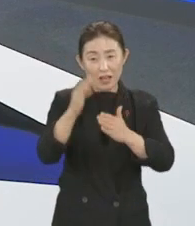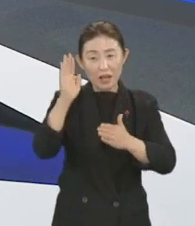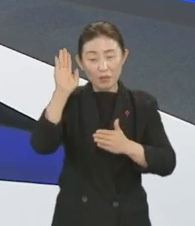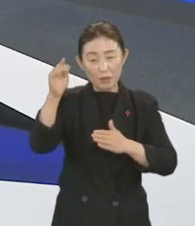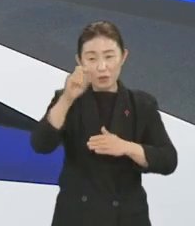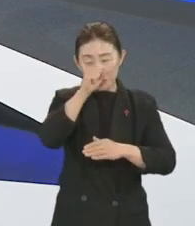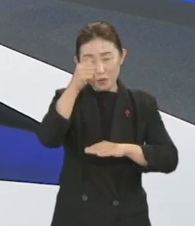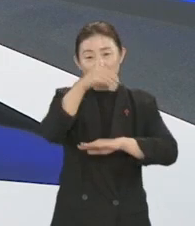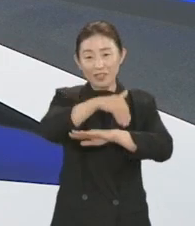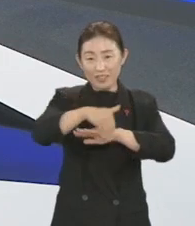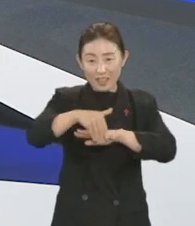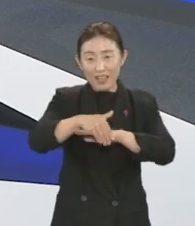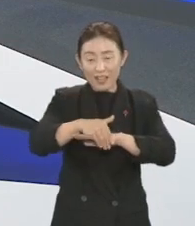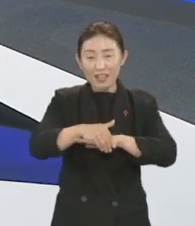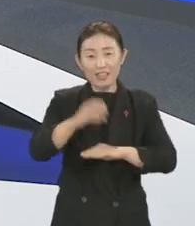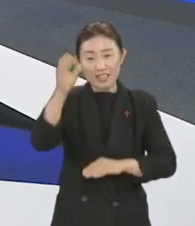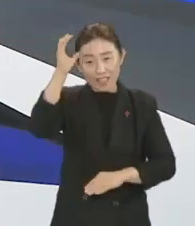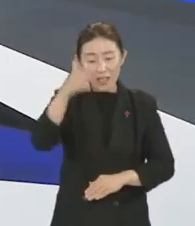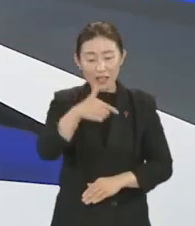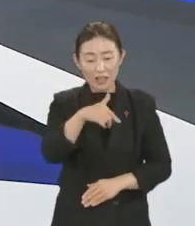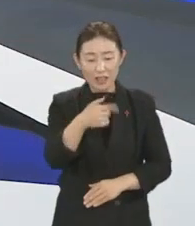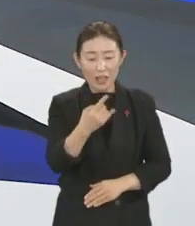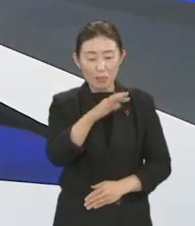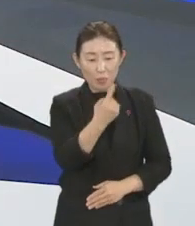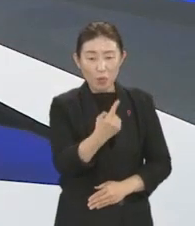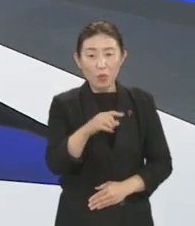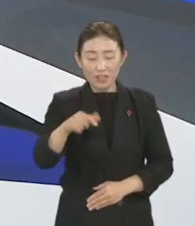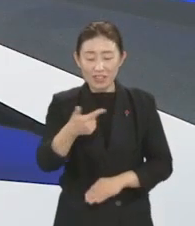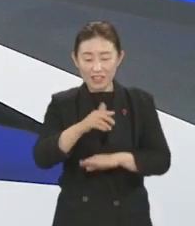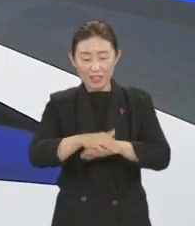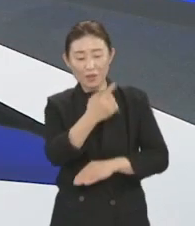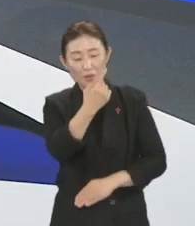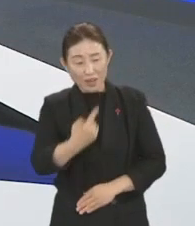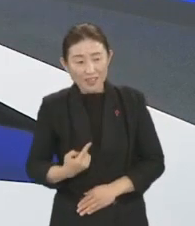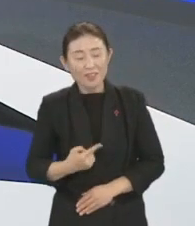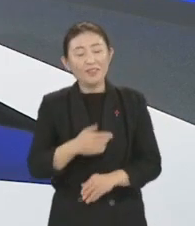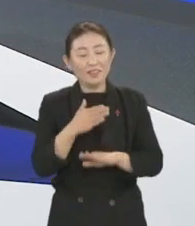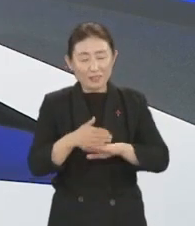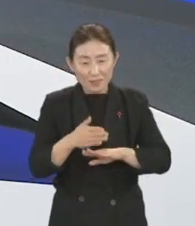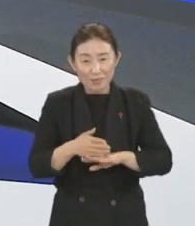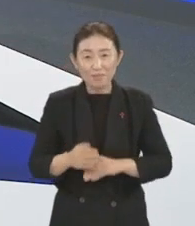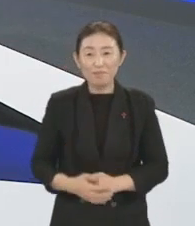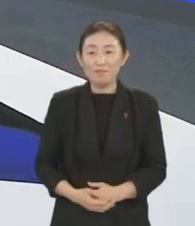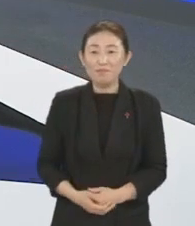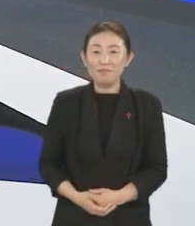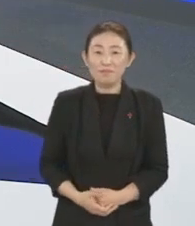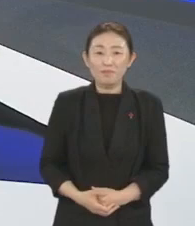보도록 하겠습니다. 네. 네프에서 이렇게 대전 스튜디오까지 나와주셔서 감사합니다. 네, 고맙습니다. 감사합니다.